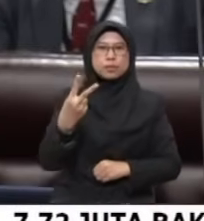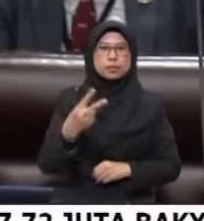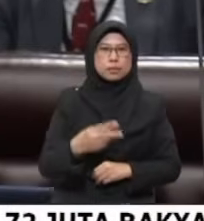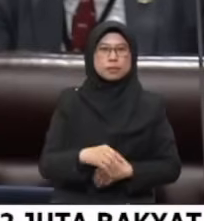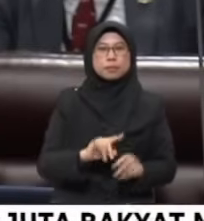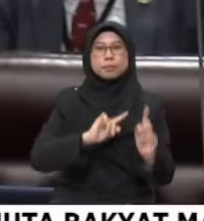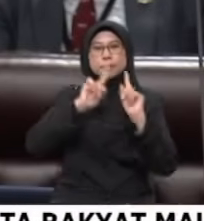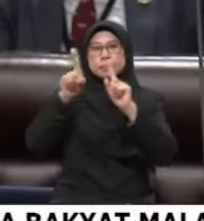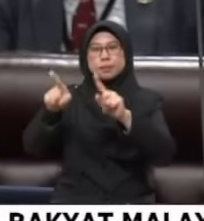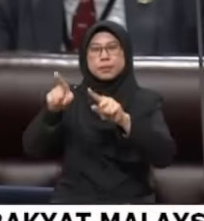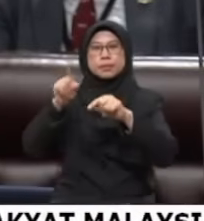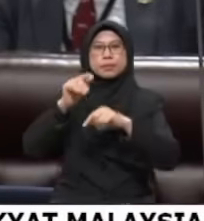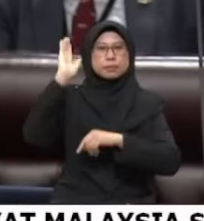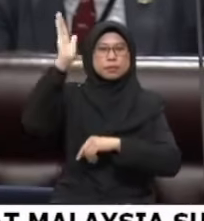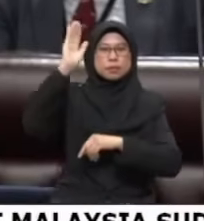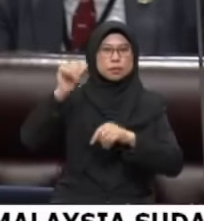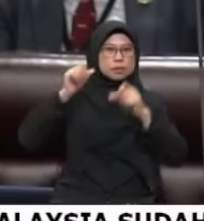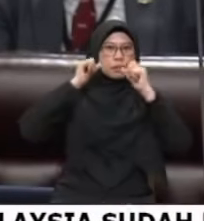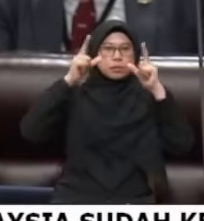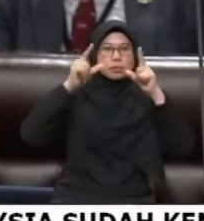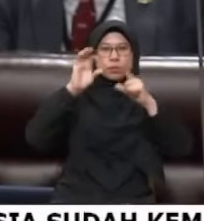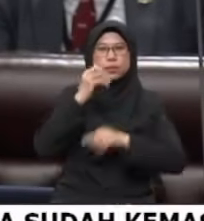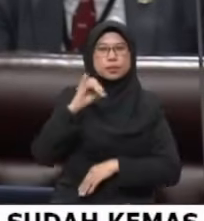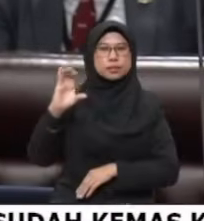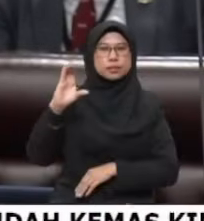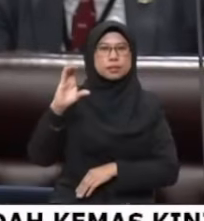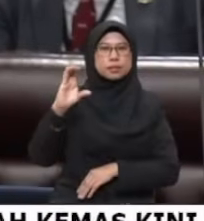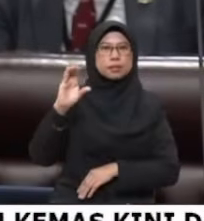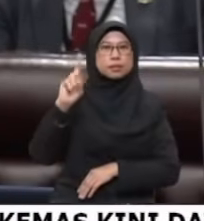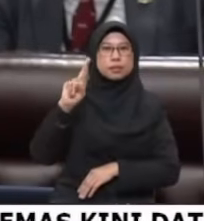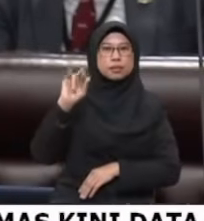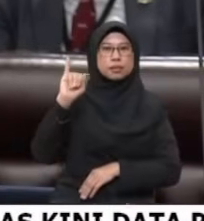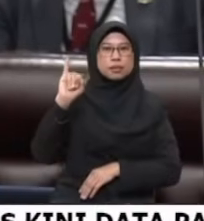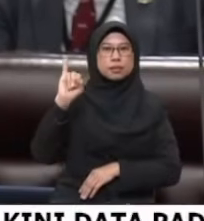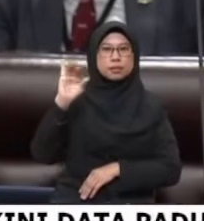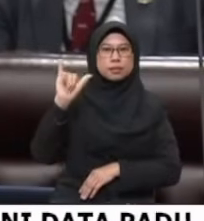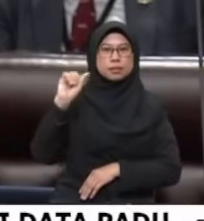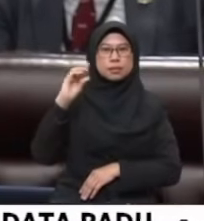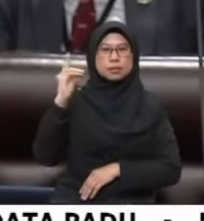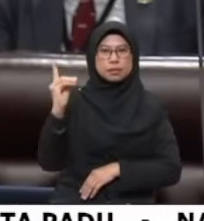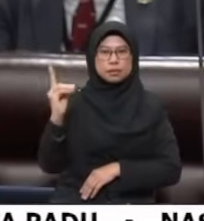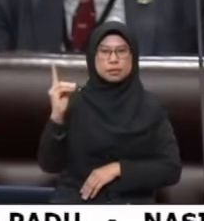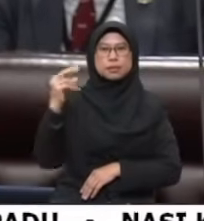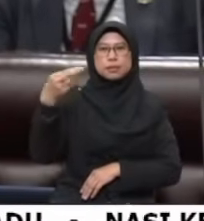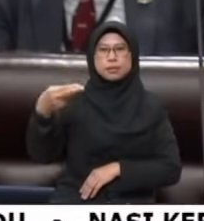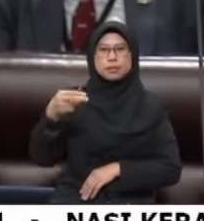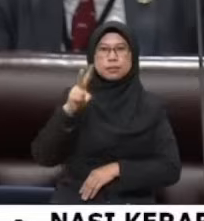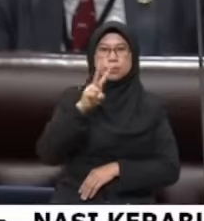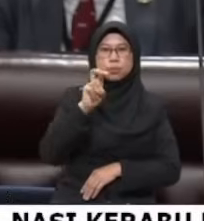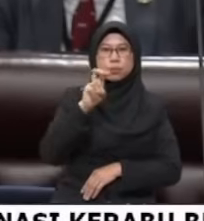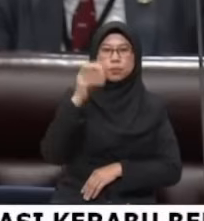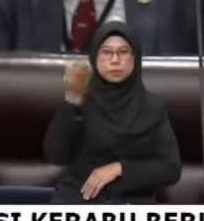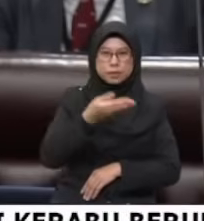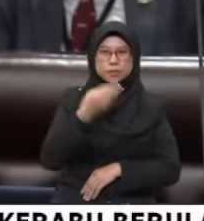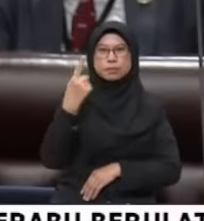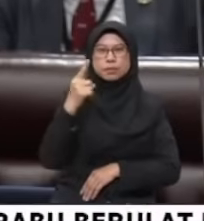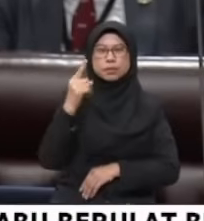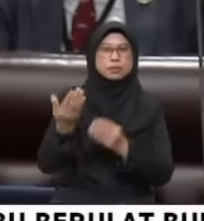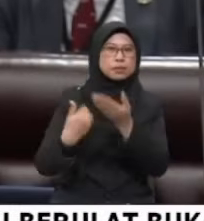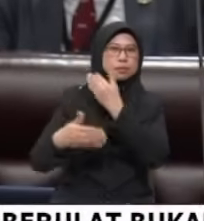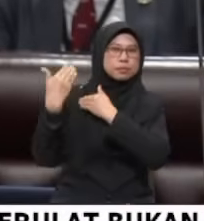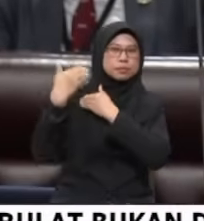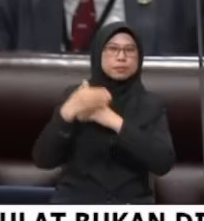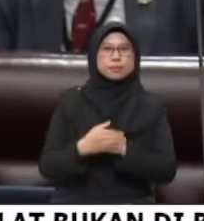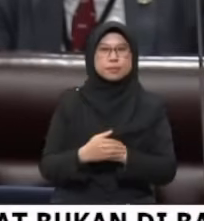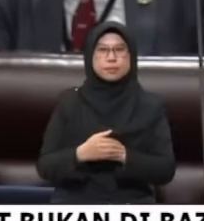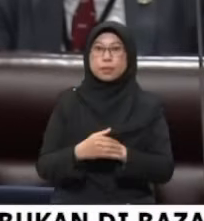menghadiri sidang kemuncak tergempar oic di Riyad pada November 2023 yang lalu yang terkini seperti yang saya